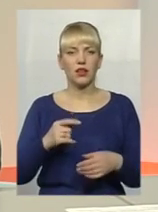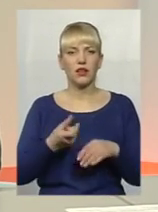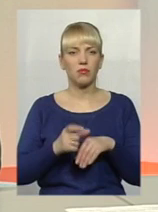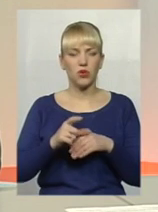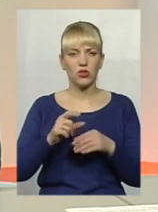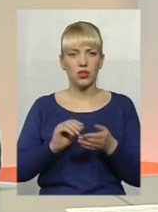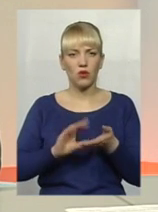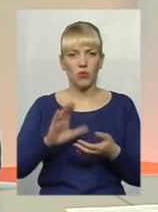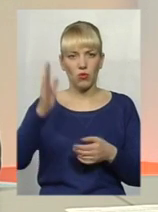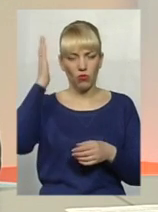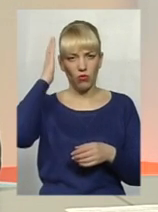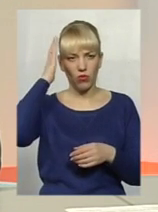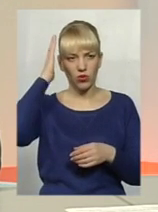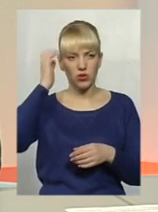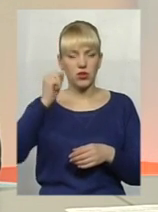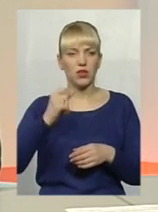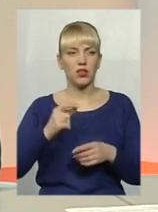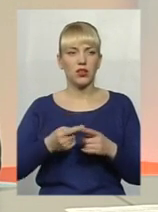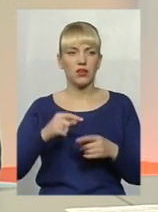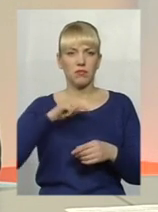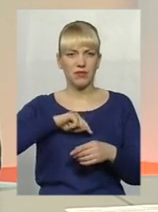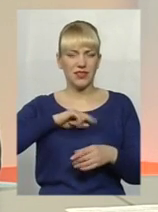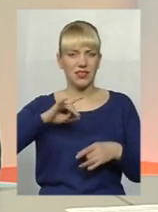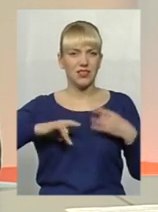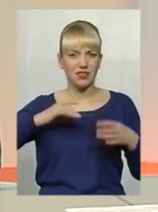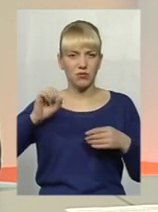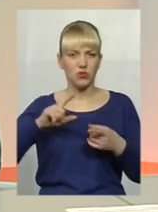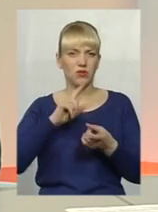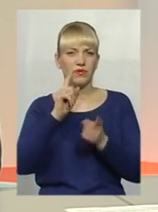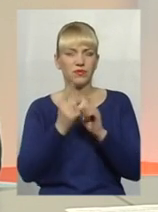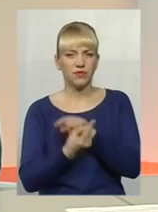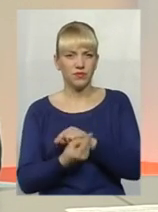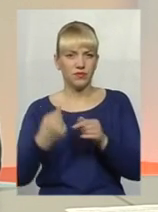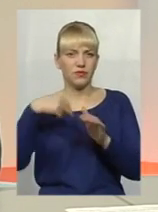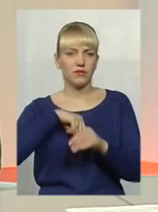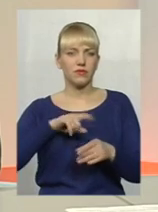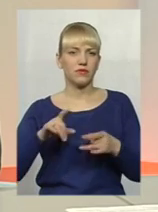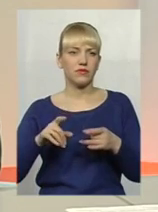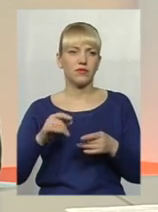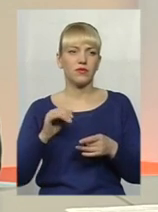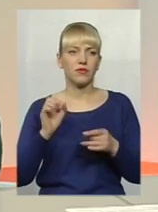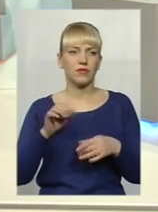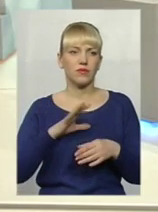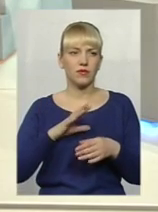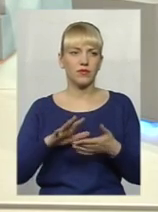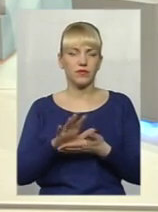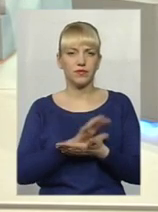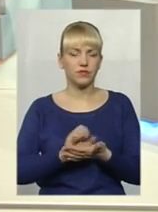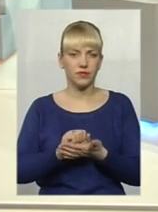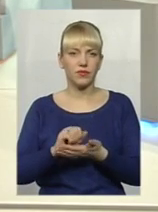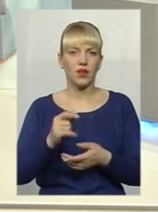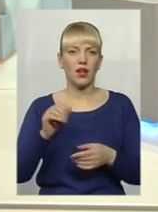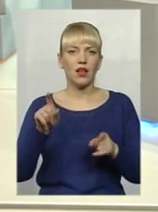призводить не лише до змін фізичного стану, а до психічних розладів може призводити. Треба наголосити,